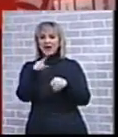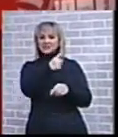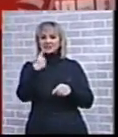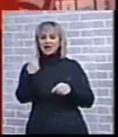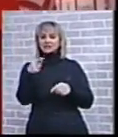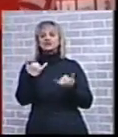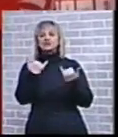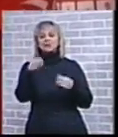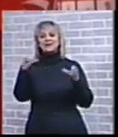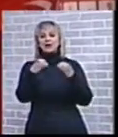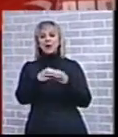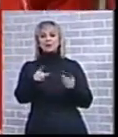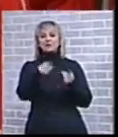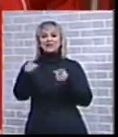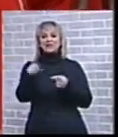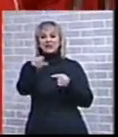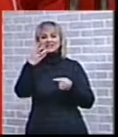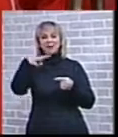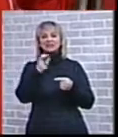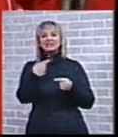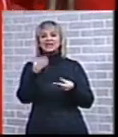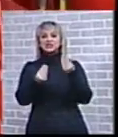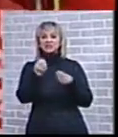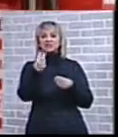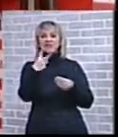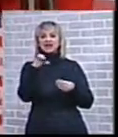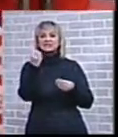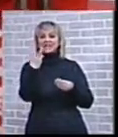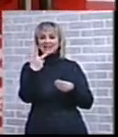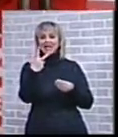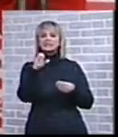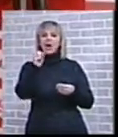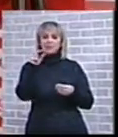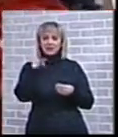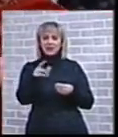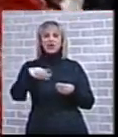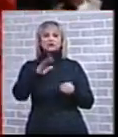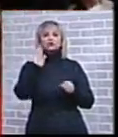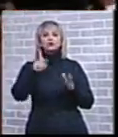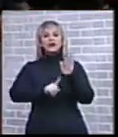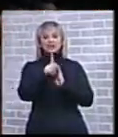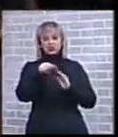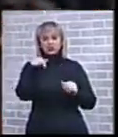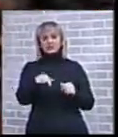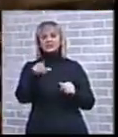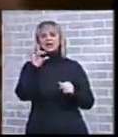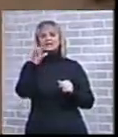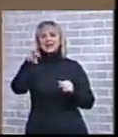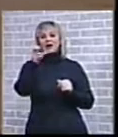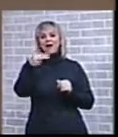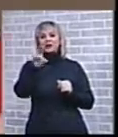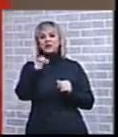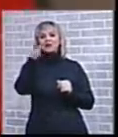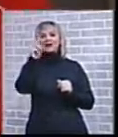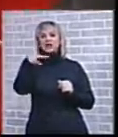1-1. Теперь команды переезжают в Смоленск, где сыграют 12 и 13 апреля. Все только начинается. Роман Саганов,